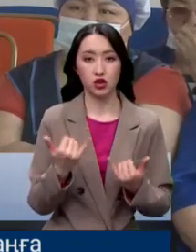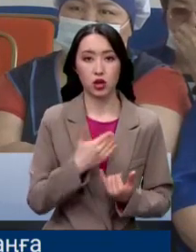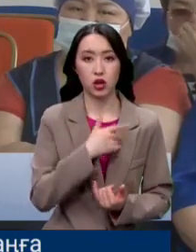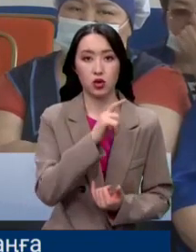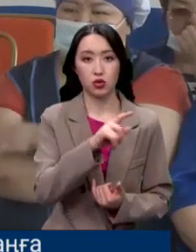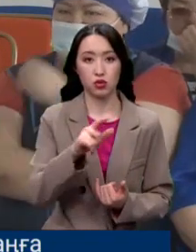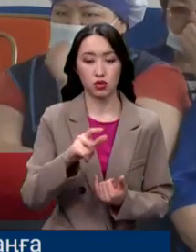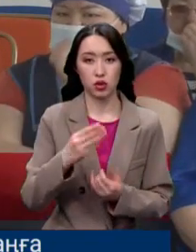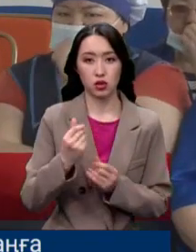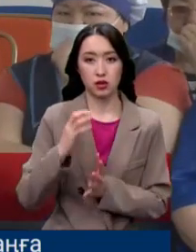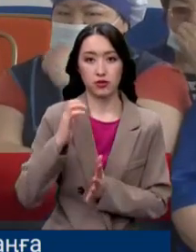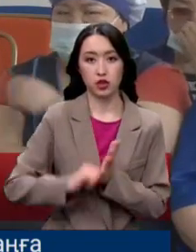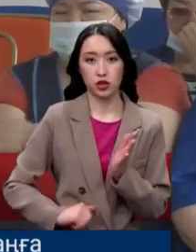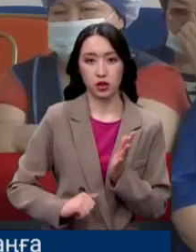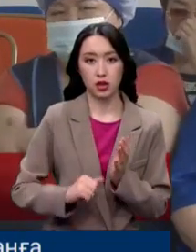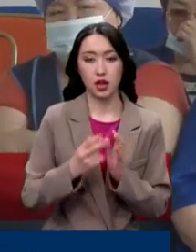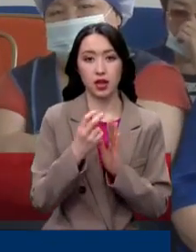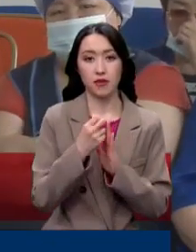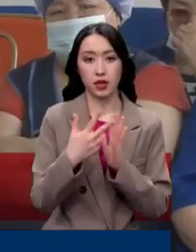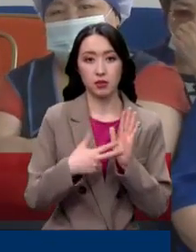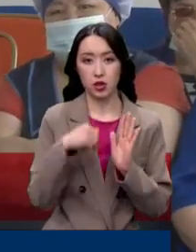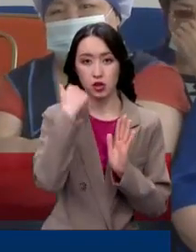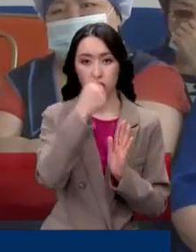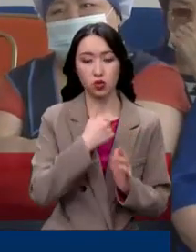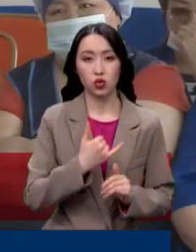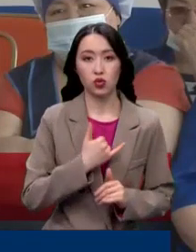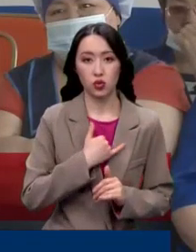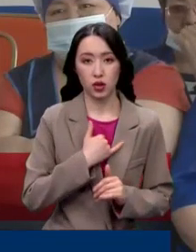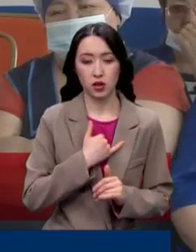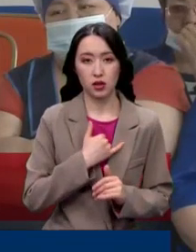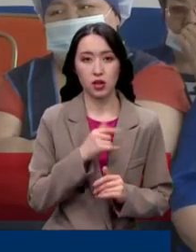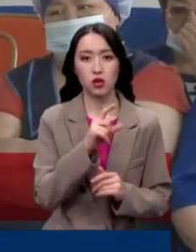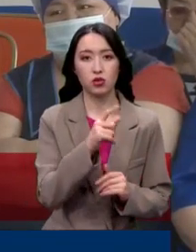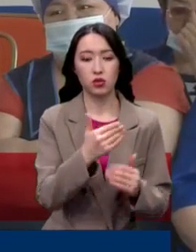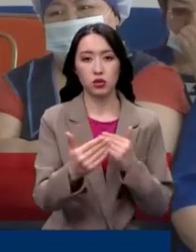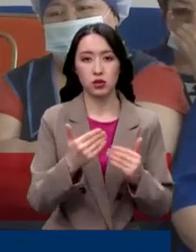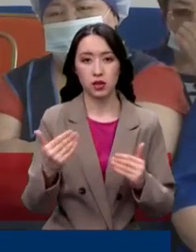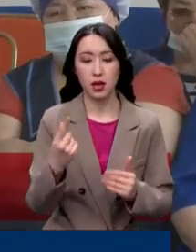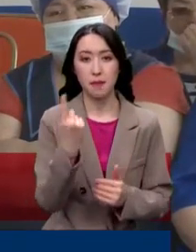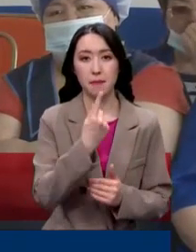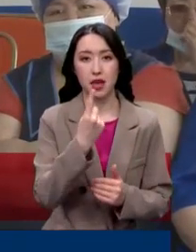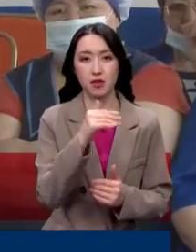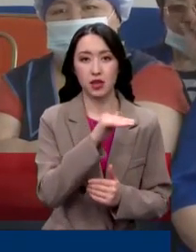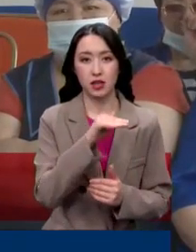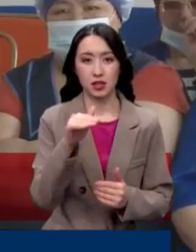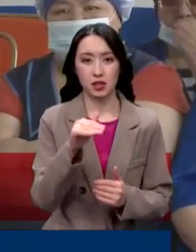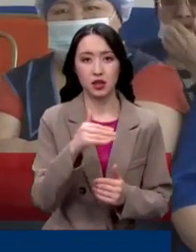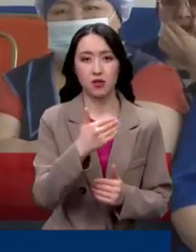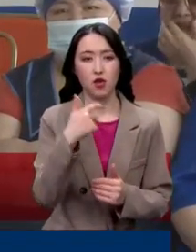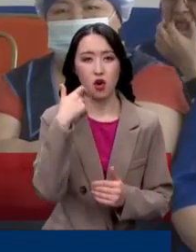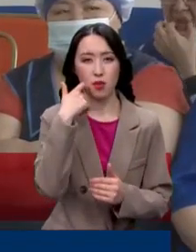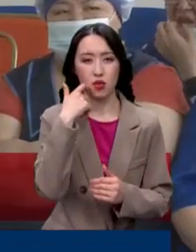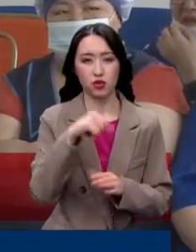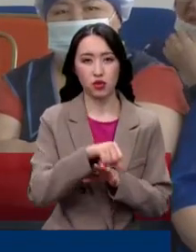людей удержать. Вот на 18-й год, например, у нас по разрядам люди получают. Первый разряд – это у нас обувщик, как